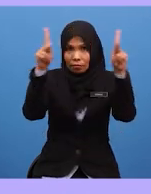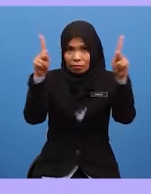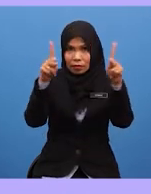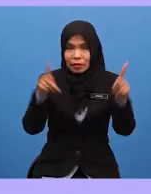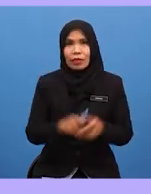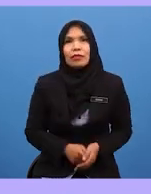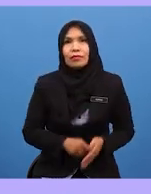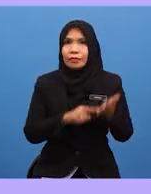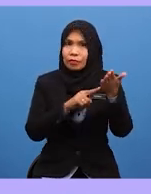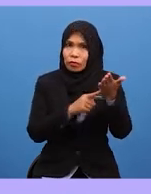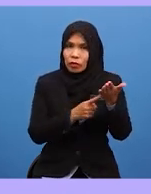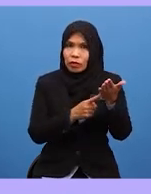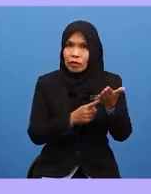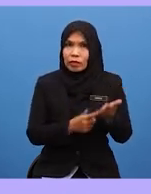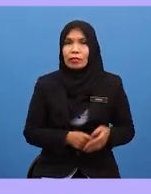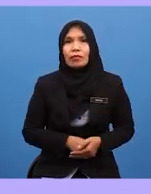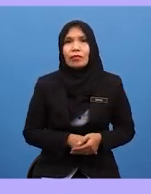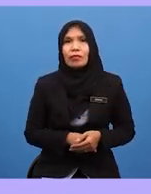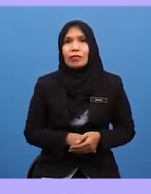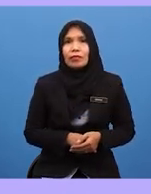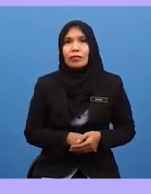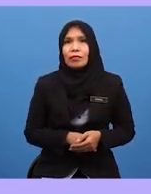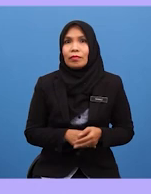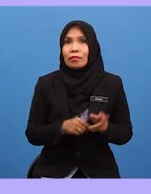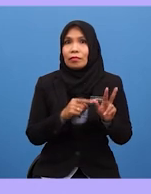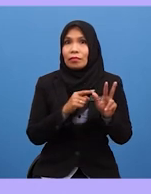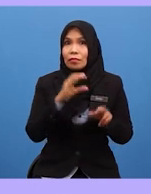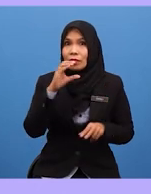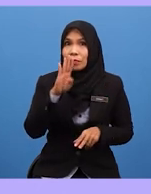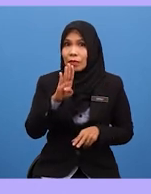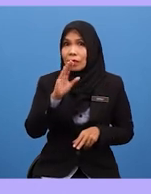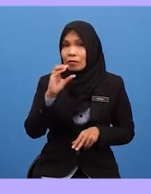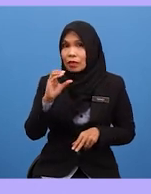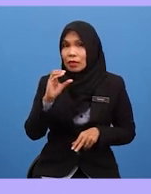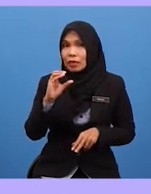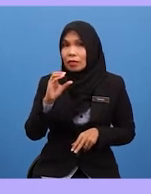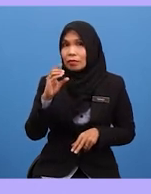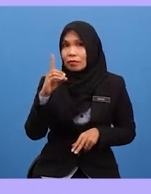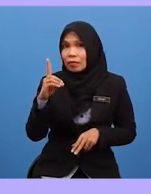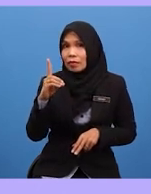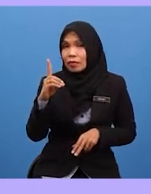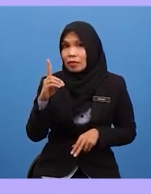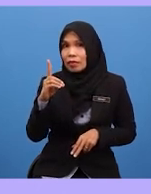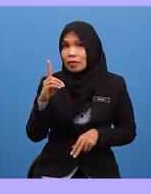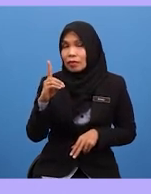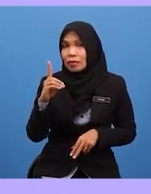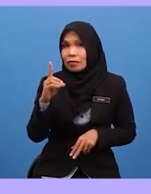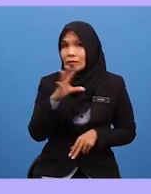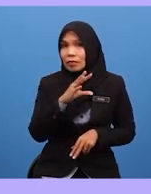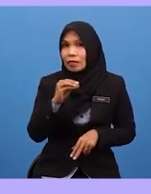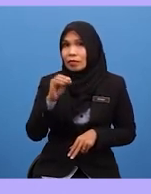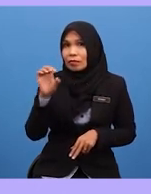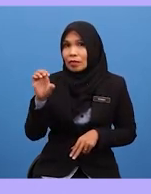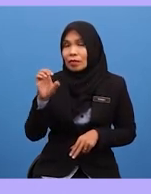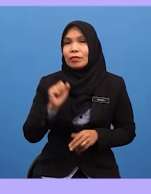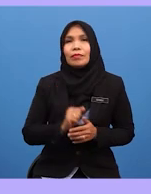permulaan, peringkat eksponen, peringkat matang, peringkat D dan